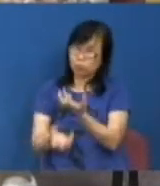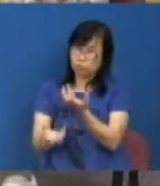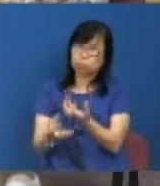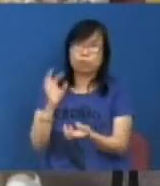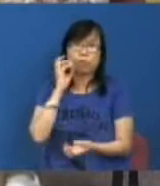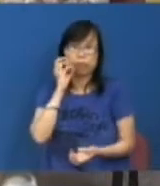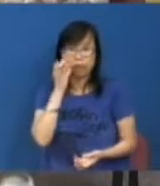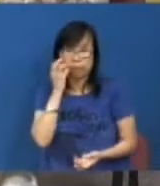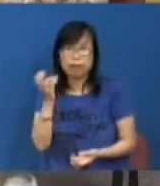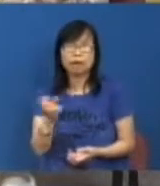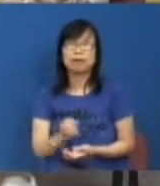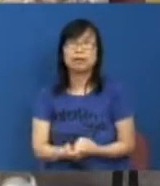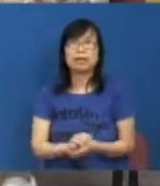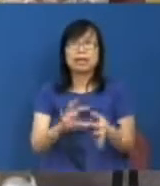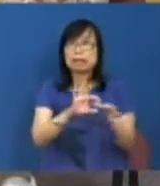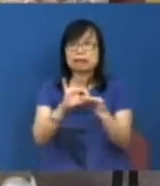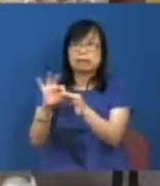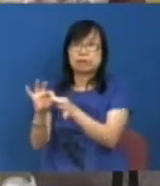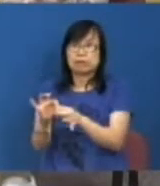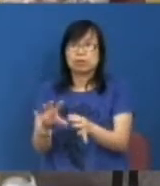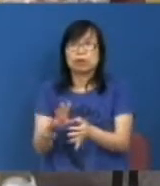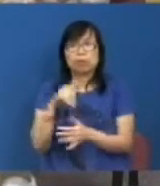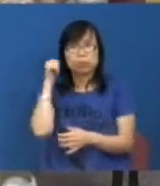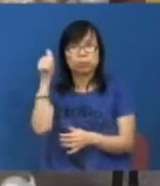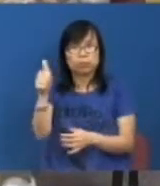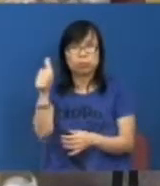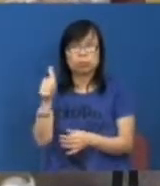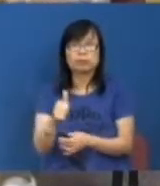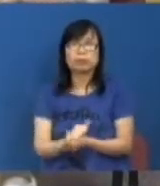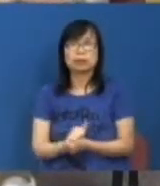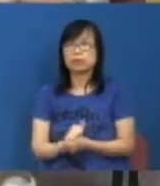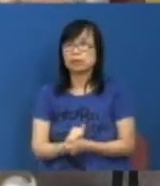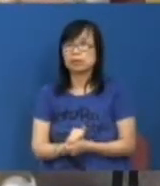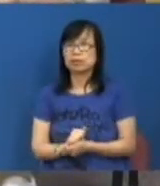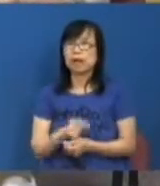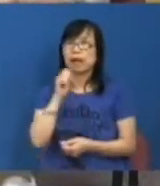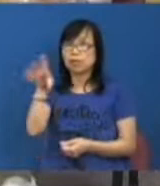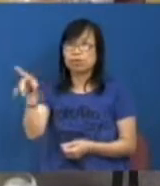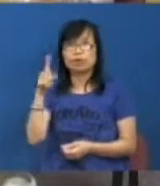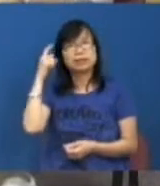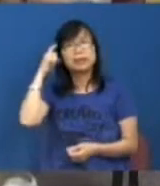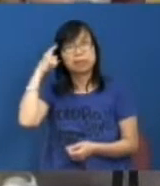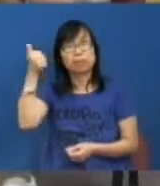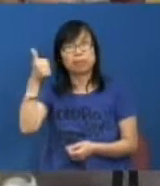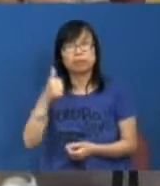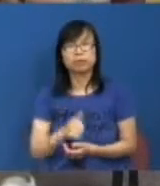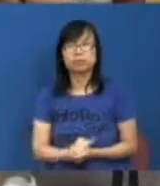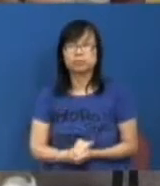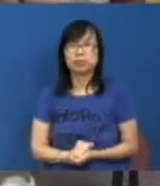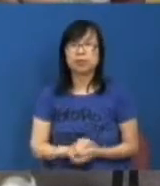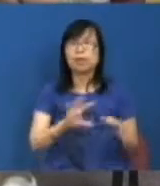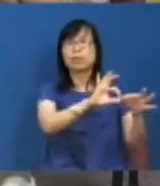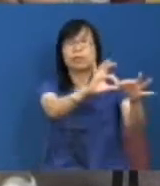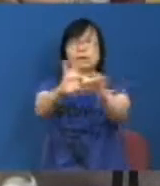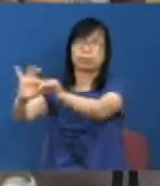嗰啲其實。聯署一起做個效益會更大。 其實啊 ，Kenneth 你講呢個 idea 係好好嘅，即係聯合幾